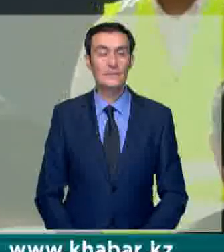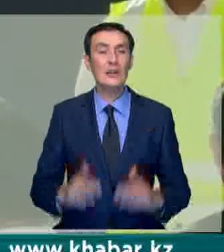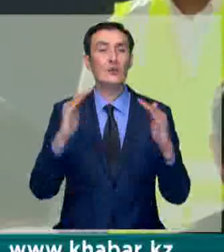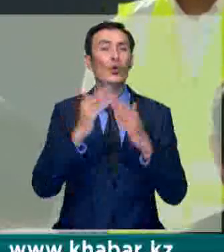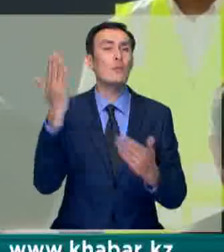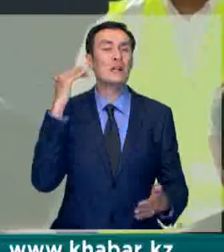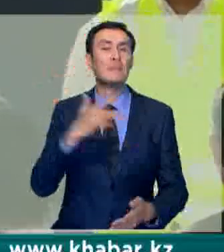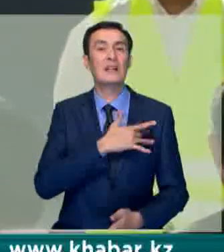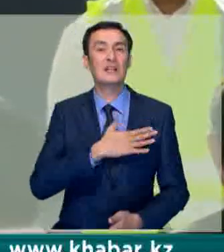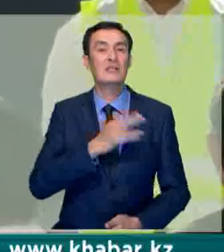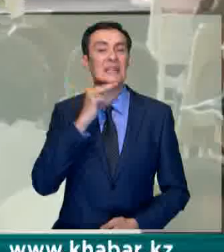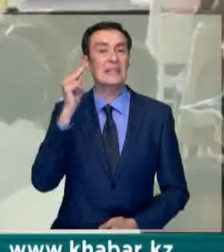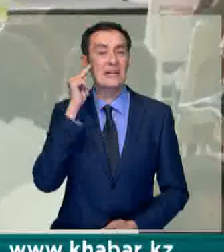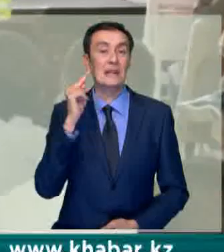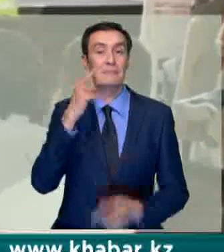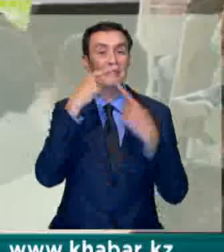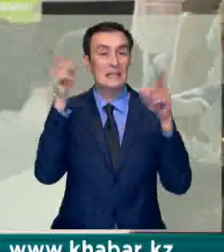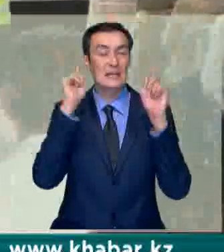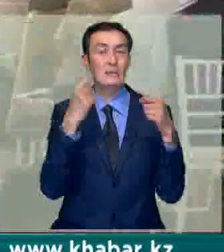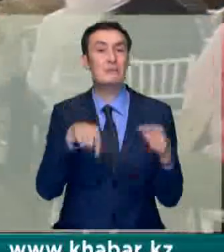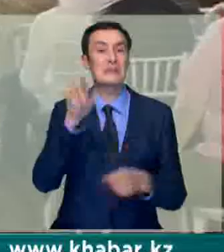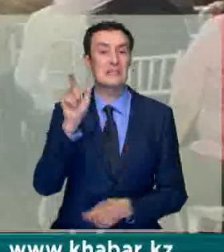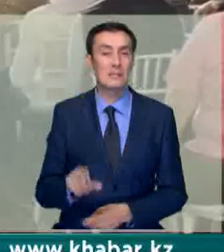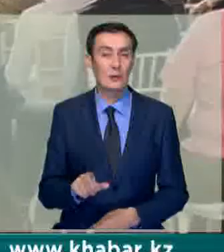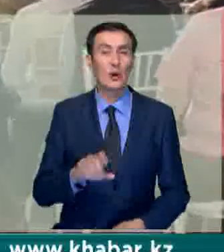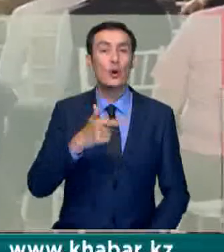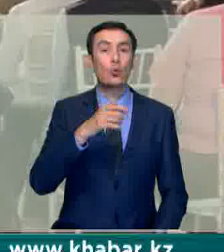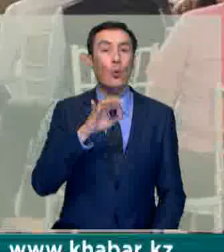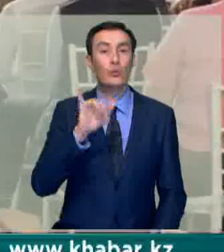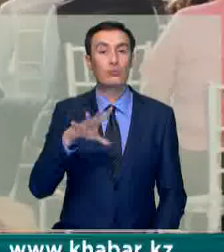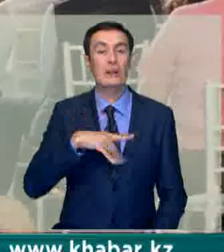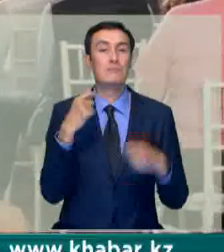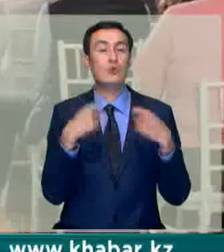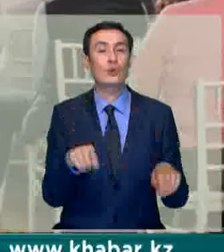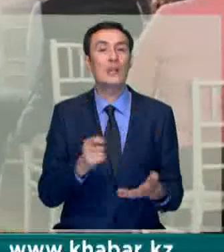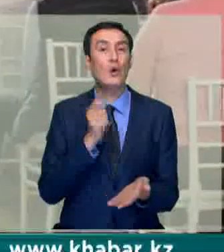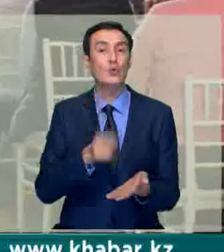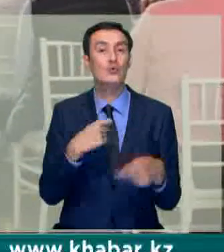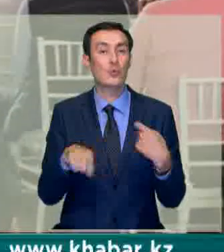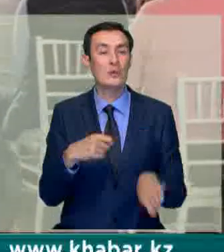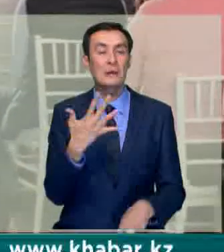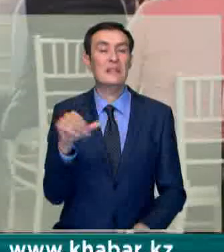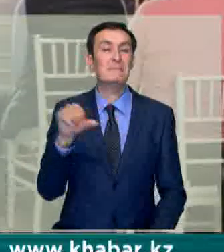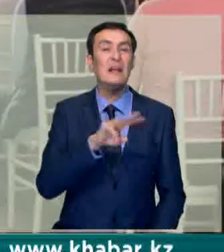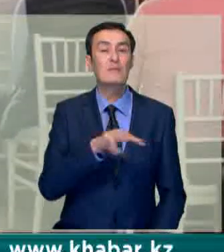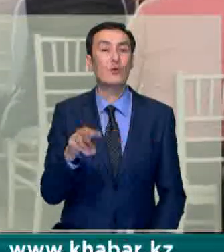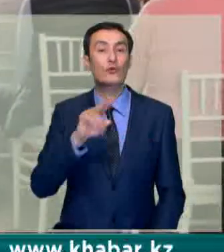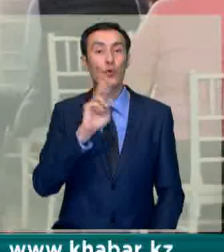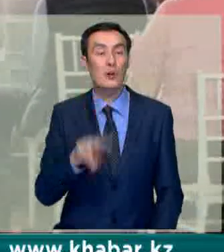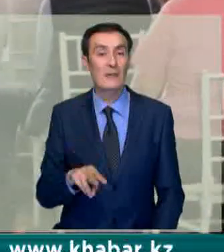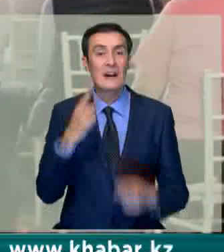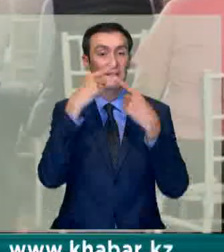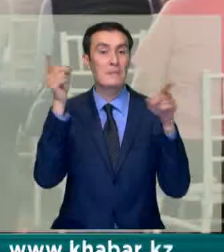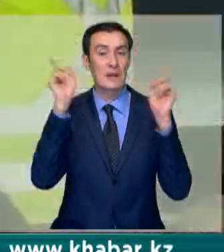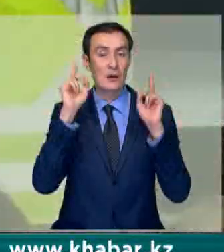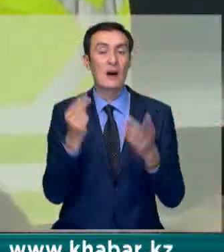Дом, когда-то принадлежавший китайско-мексиканскому бизнесмену Женли Егону, был продан на аукционе за 5,5 миллионов долларов в